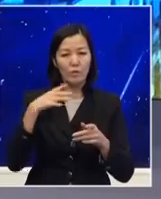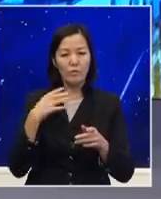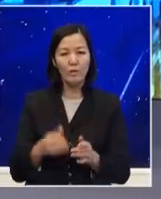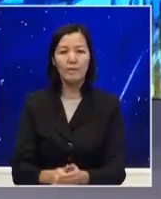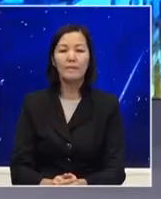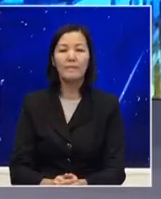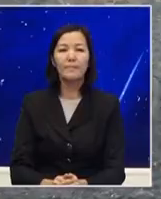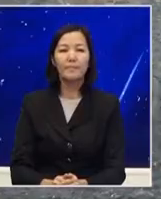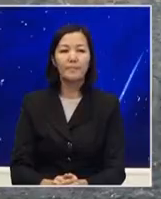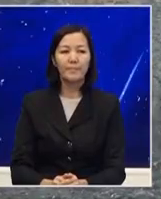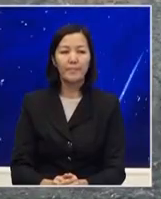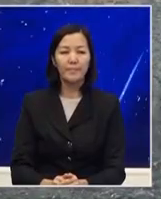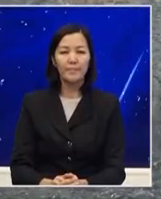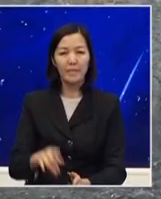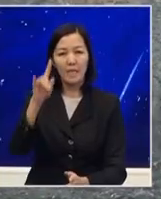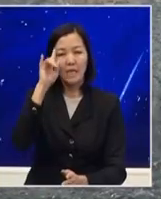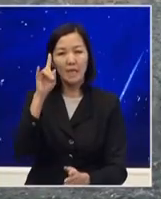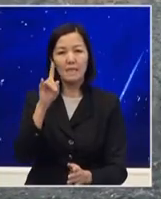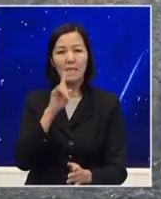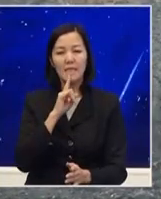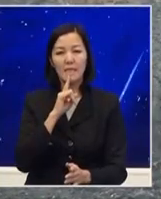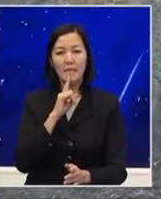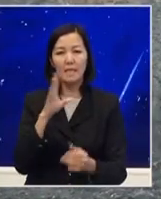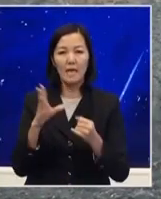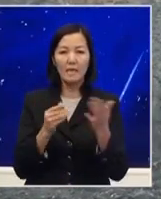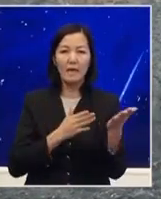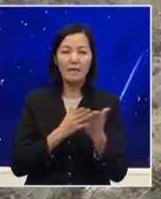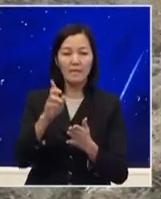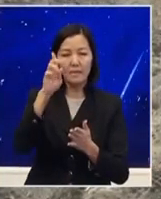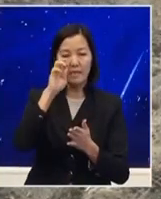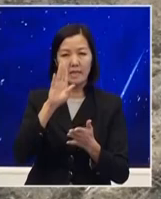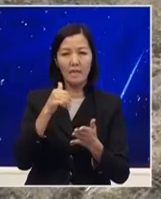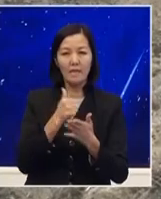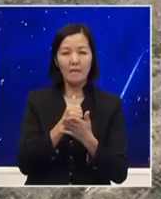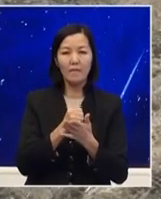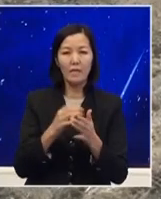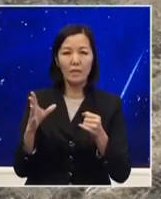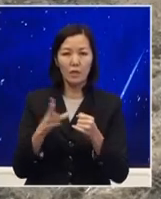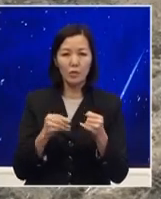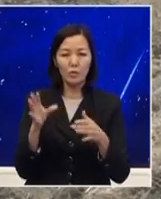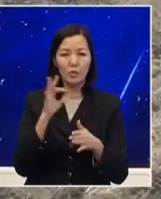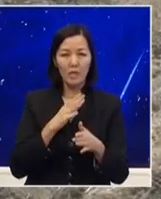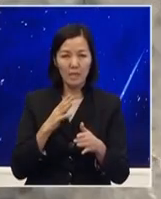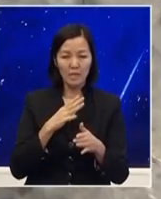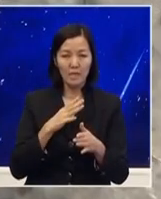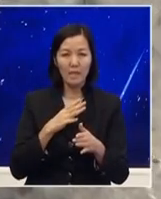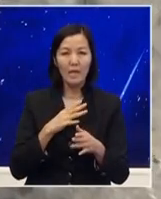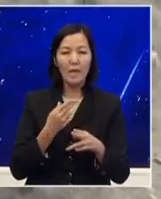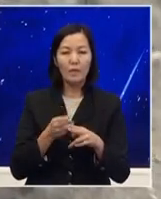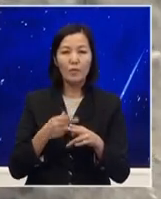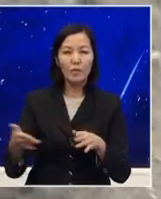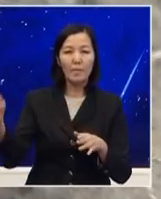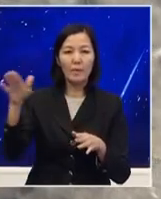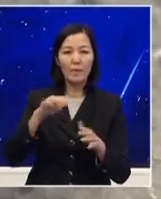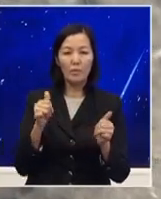группа. Казахстан, как ни крути, аграрная страна, и главный ее ресурс – земля. Однако высока доля предгорных,